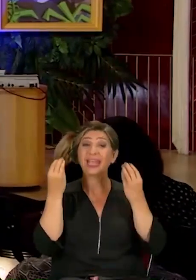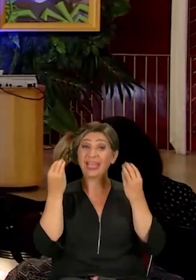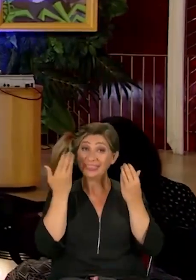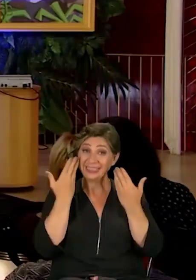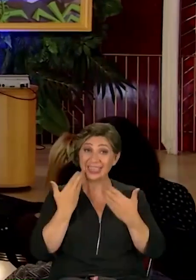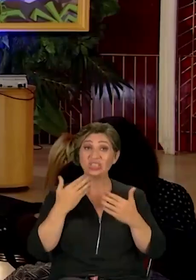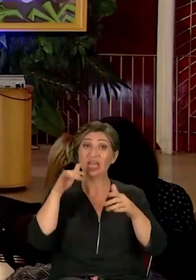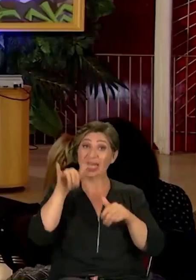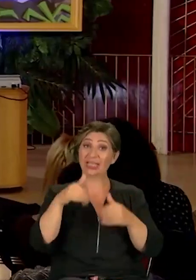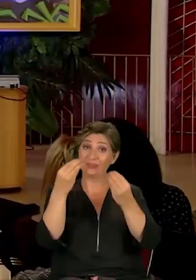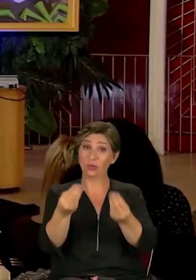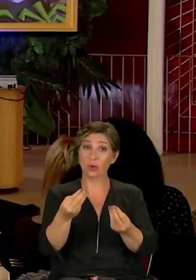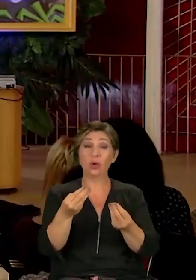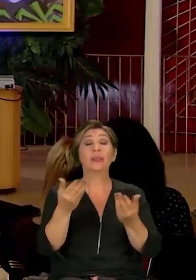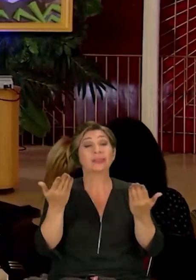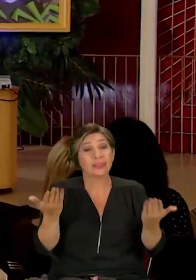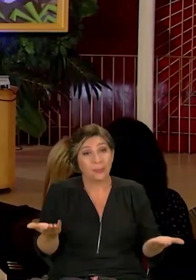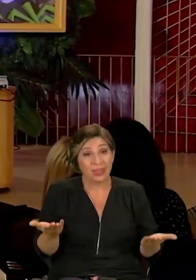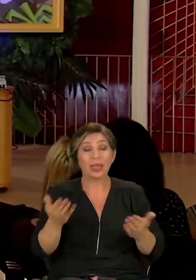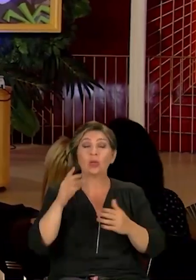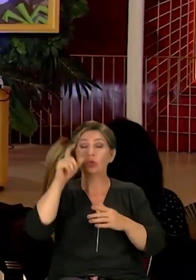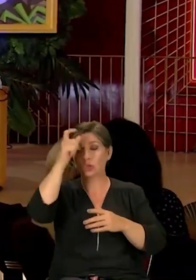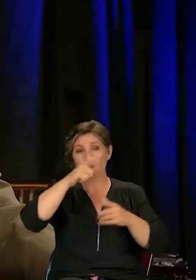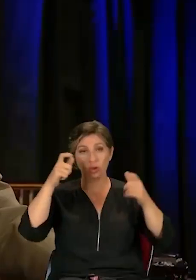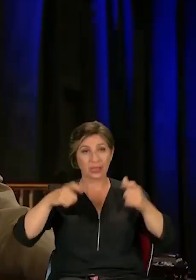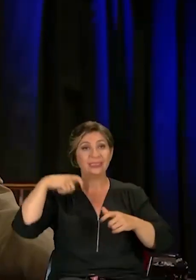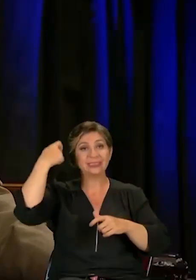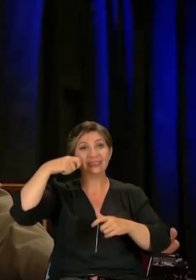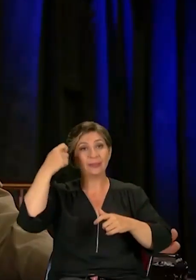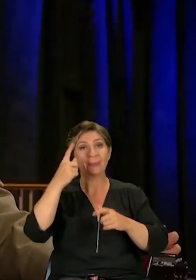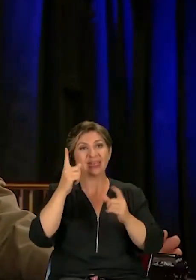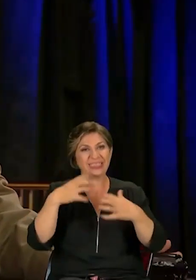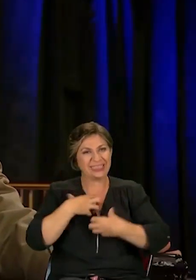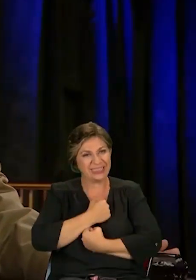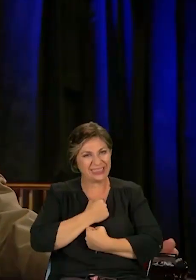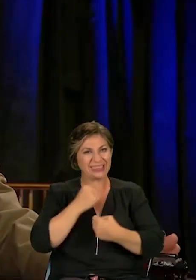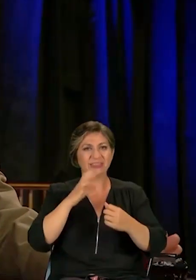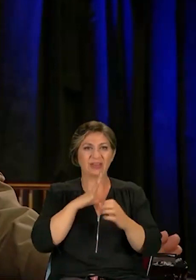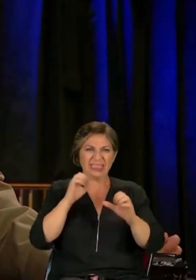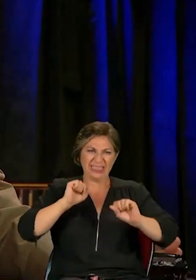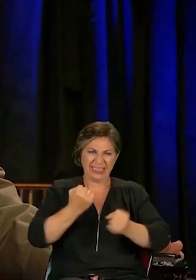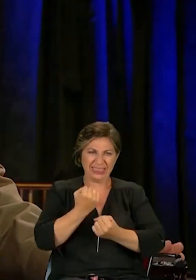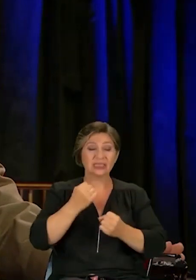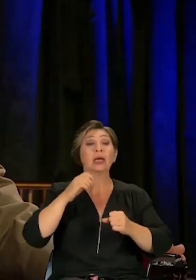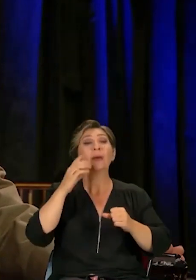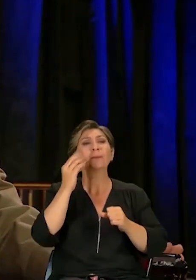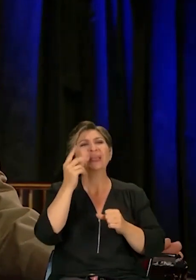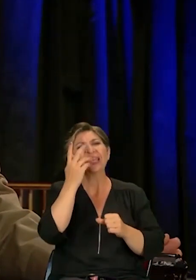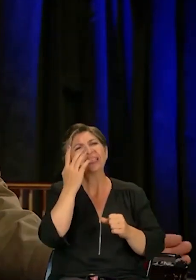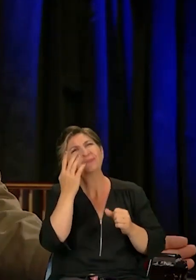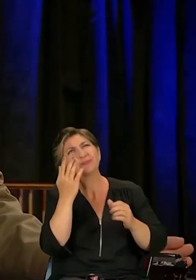İyi filmler seyirciyi hak ediyor. Tabii ki ülkemizde, sinemamızda bir kriz var. Bence çok yapay bir